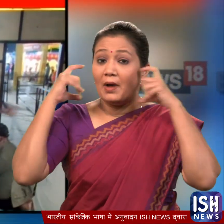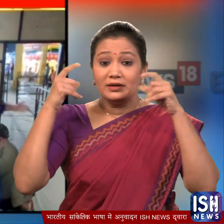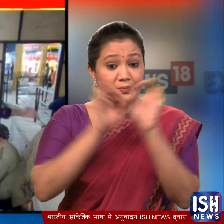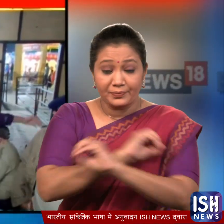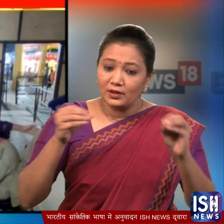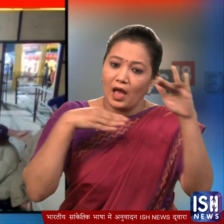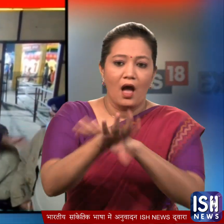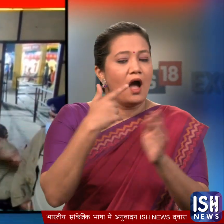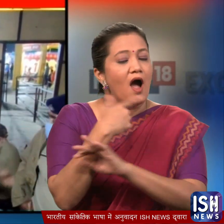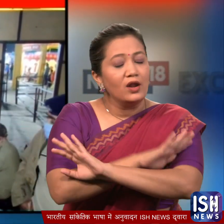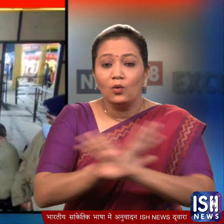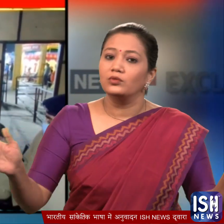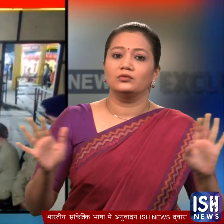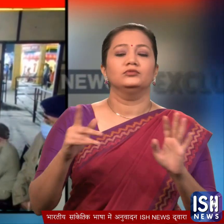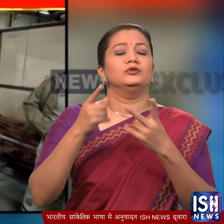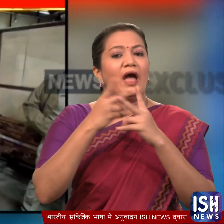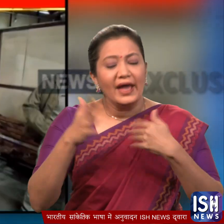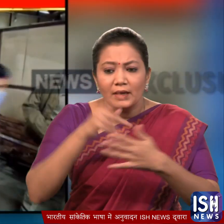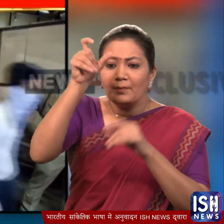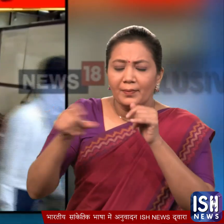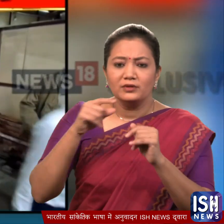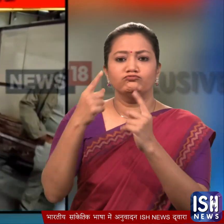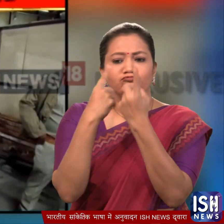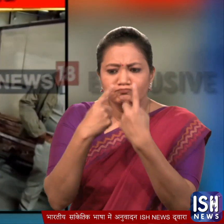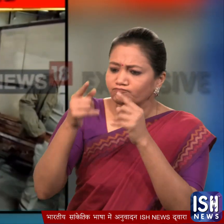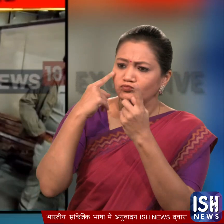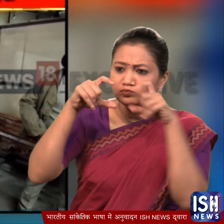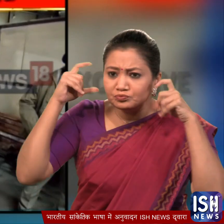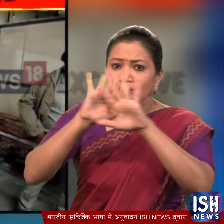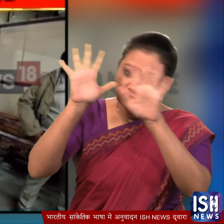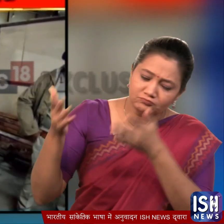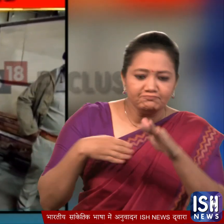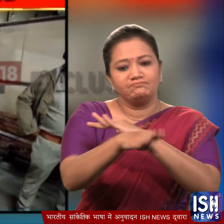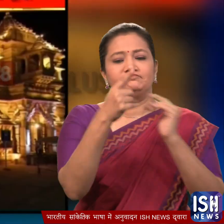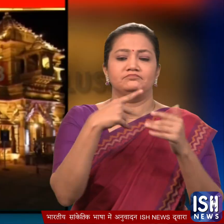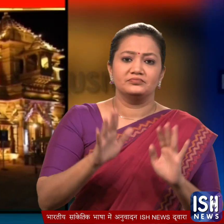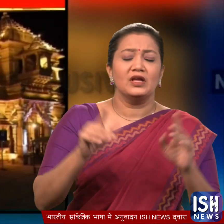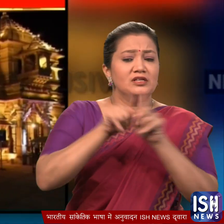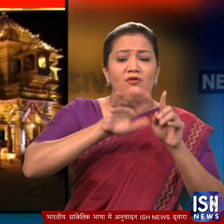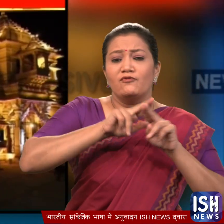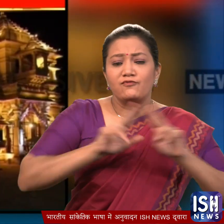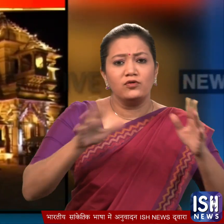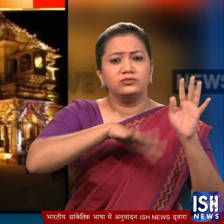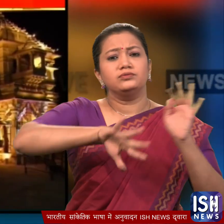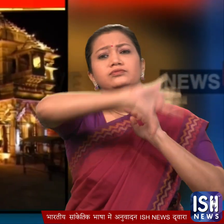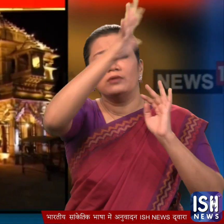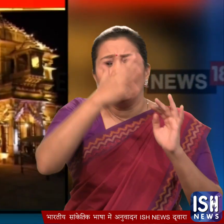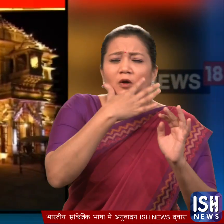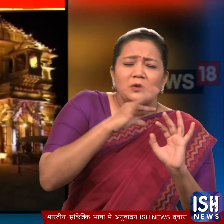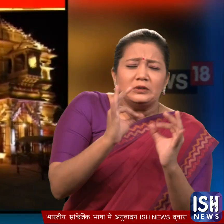बिना मास्क किसी को भी मंदिर में पूजा की इजाजत नहीं दी गई। श्रद्धालुओं को जांच के बाद ही अंदर जाने दिया गया। इस खास मौके पर पूरे मंदिर को काफी